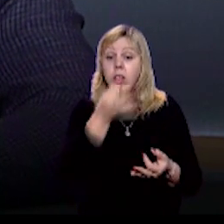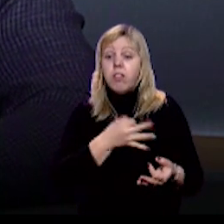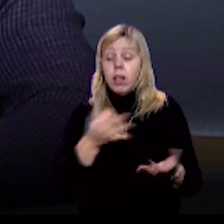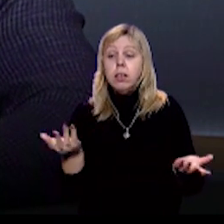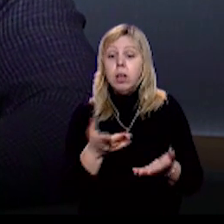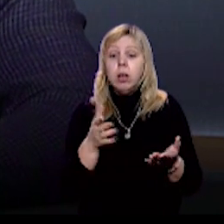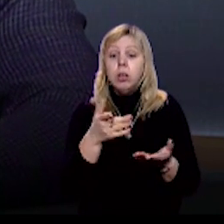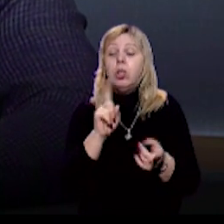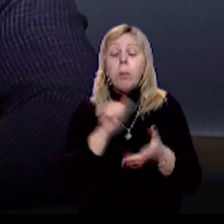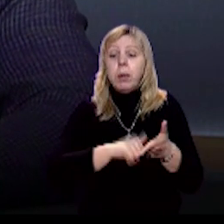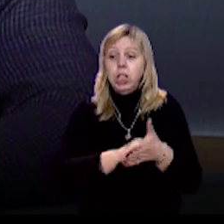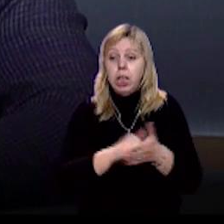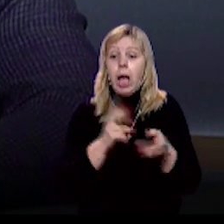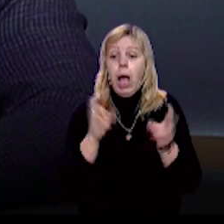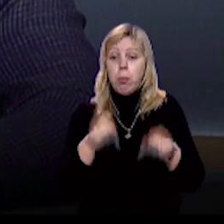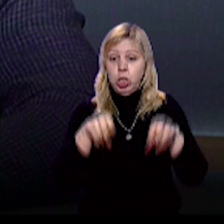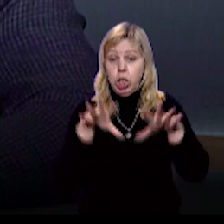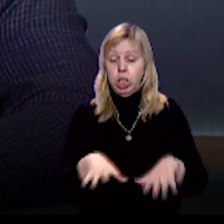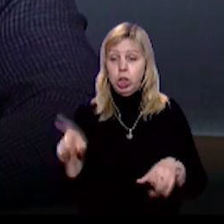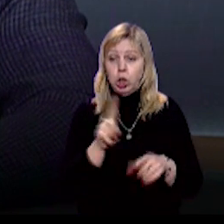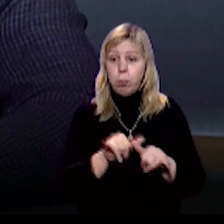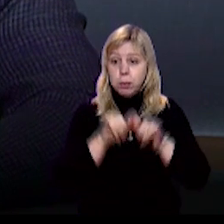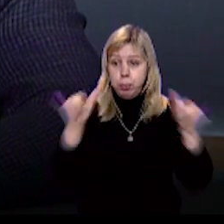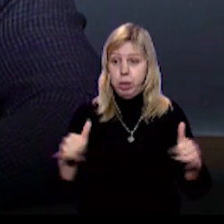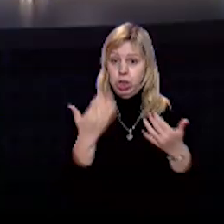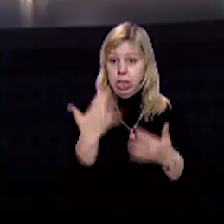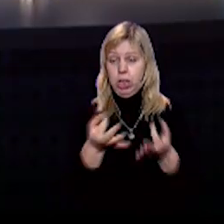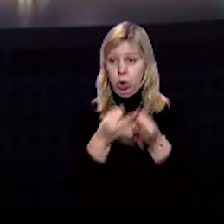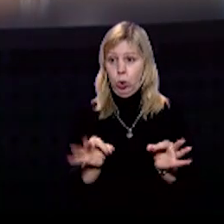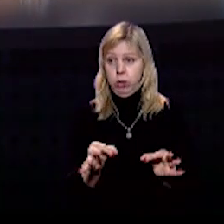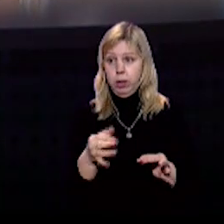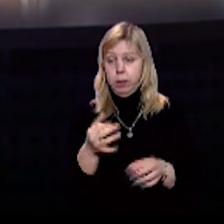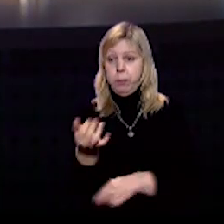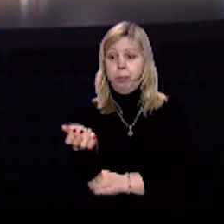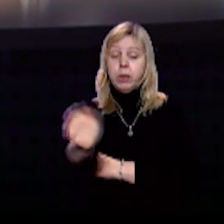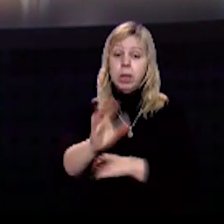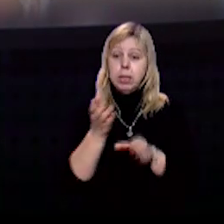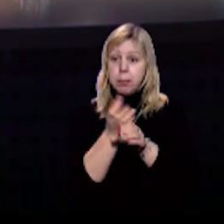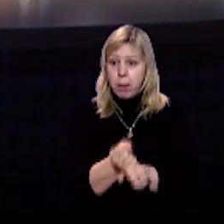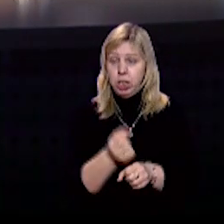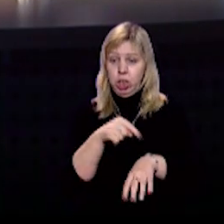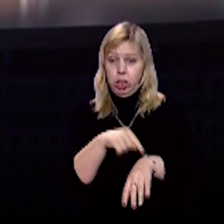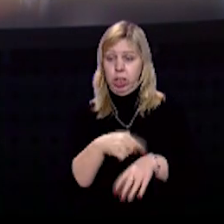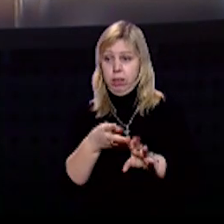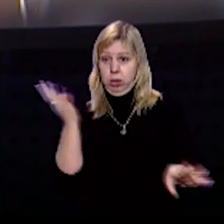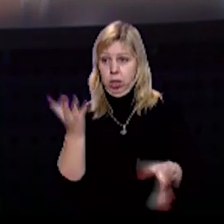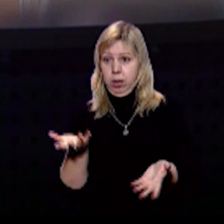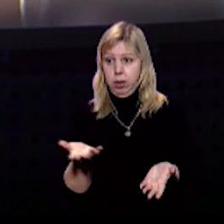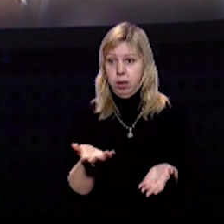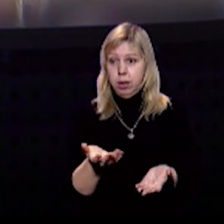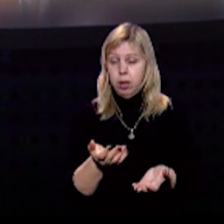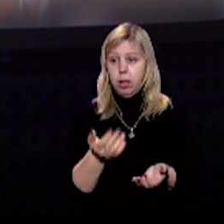які відповіді, зазвичай, дають? Основні причини, як можна вирішити, щоб збільшили кількість дозволів, зменшили час черги? Сергій